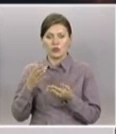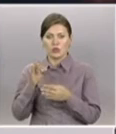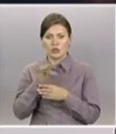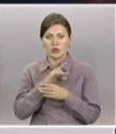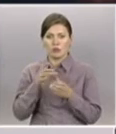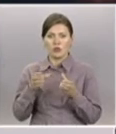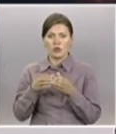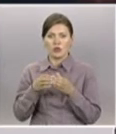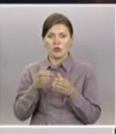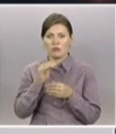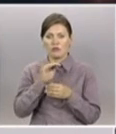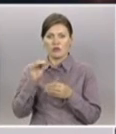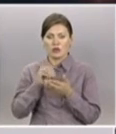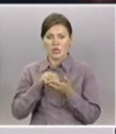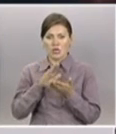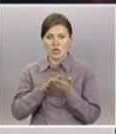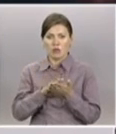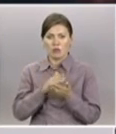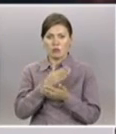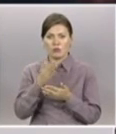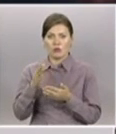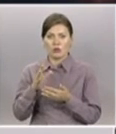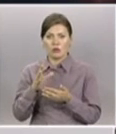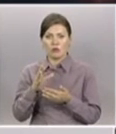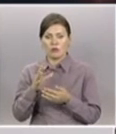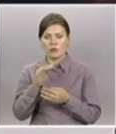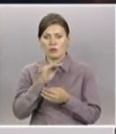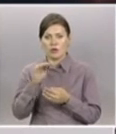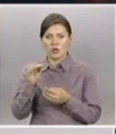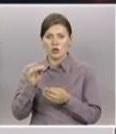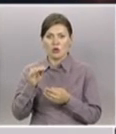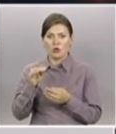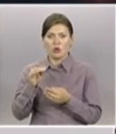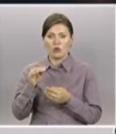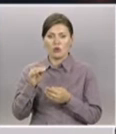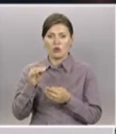діни бірлестік ресми түрде тіркелген. Оны біз ресми түрде